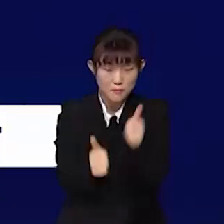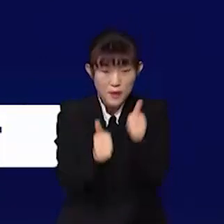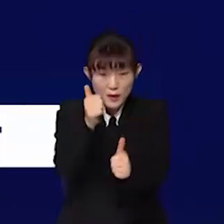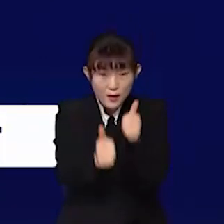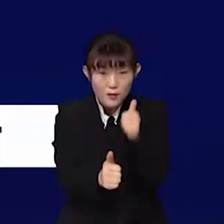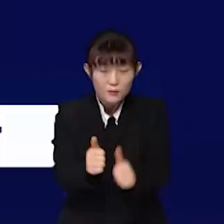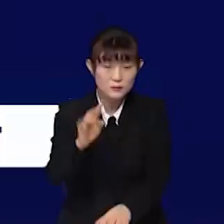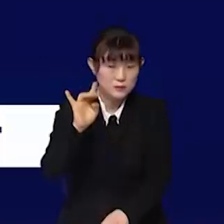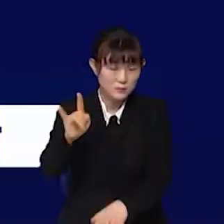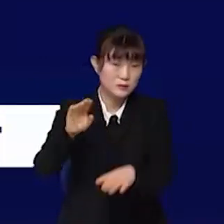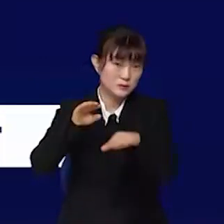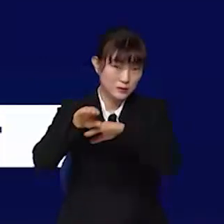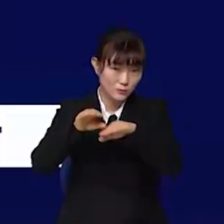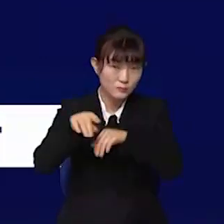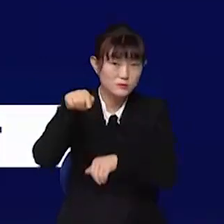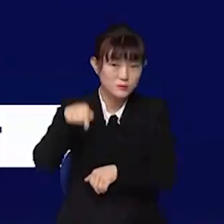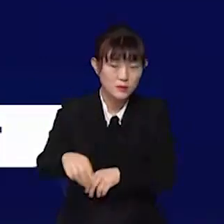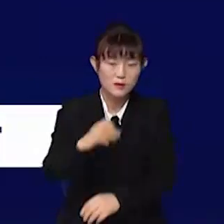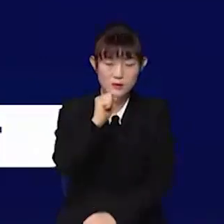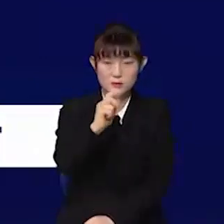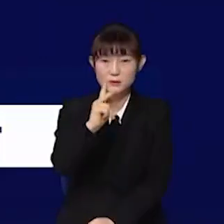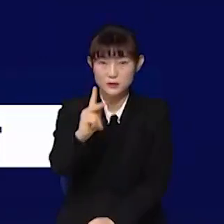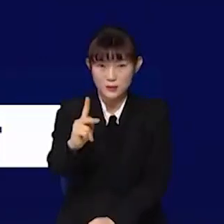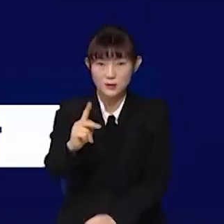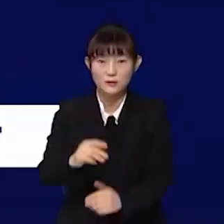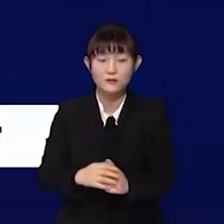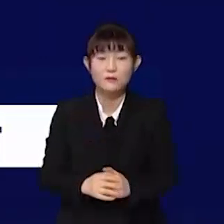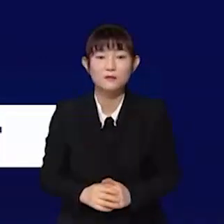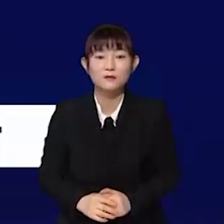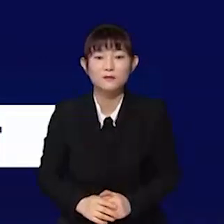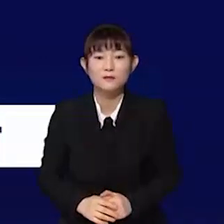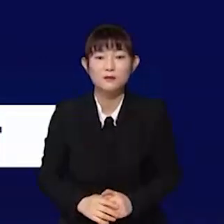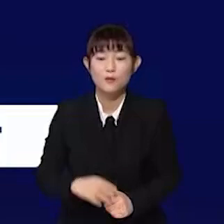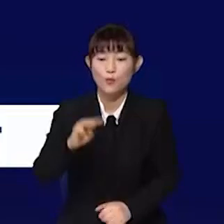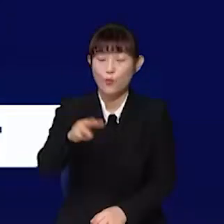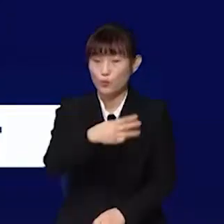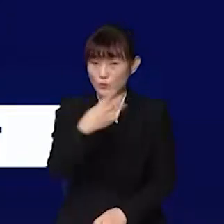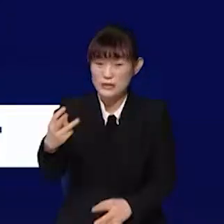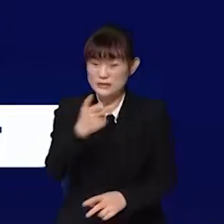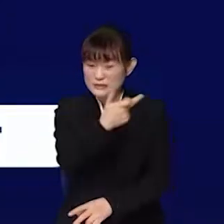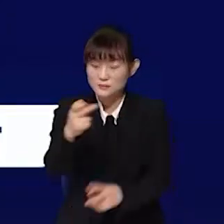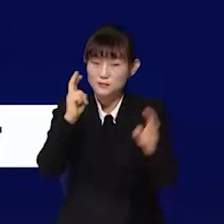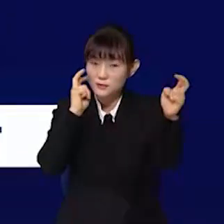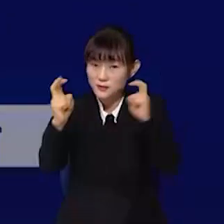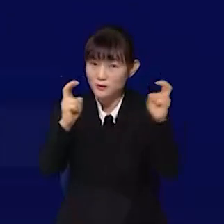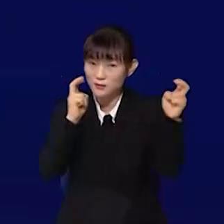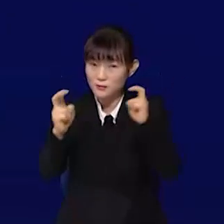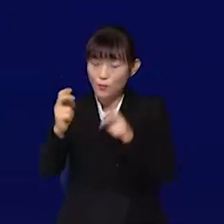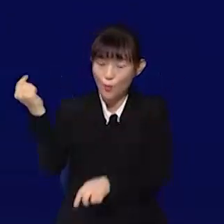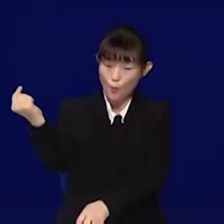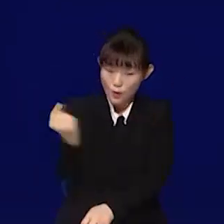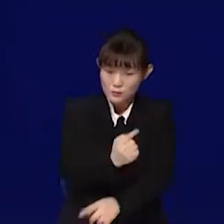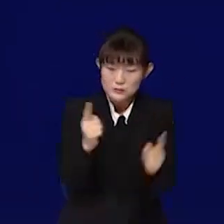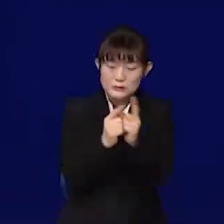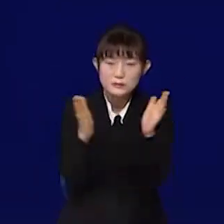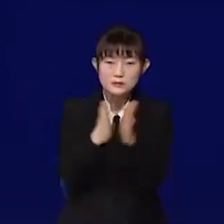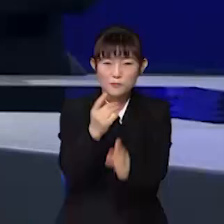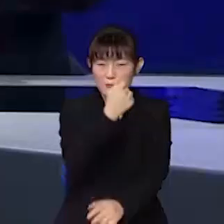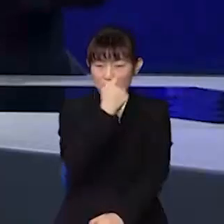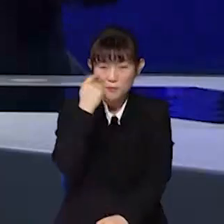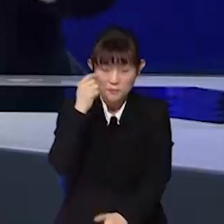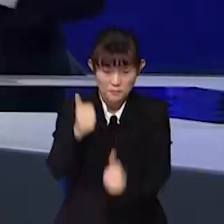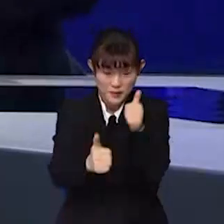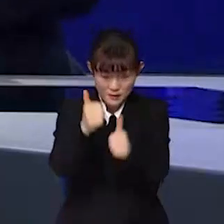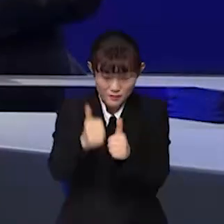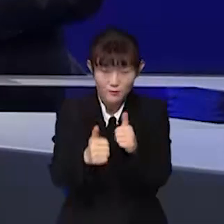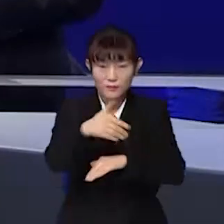뭐 현대자동차, SKT, 뭐 롯데 등 대기업들이 다 이렇게 그 실증을 하게 됩니다.